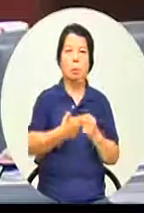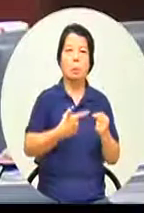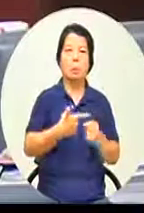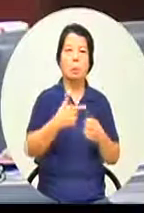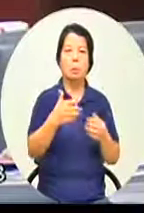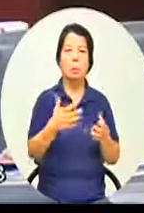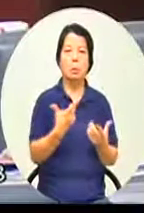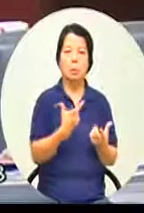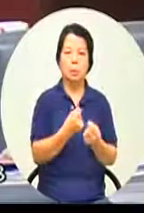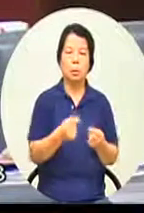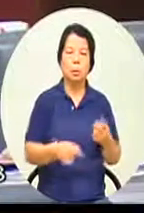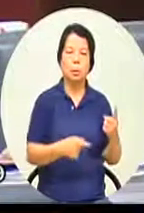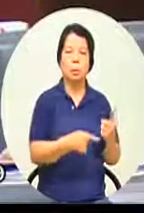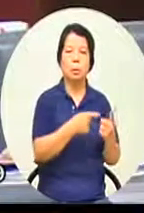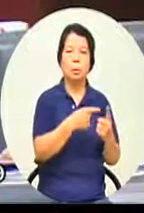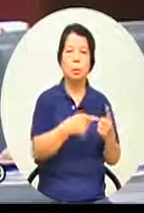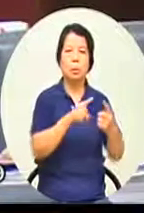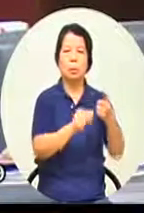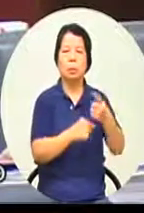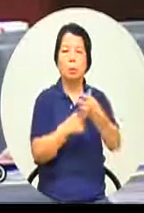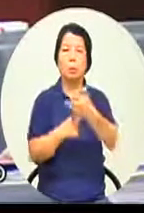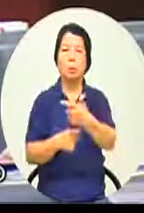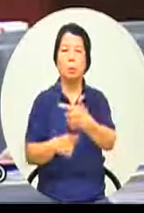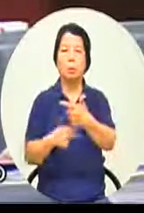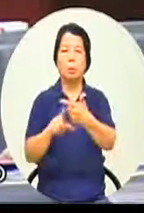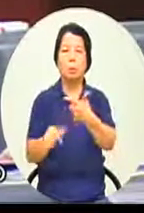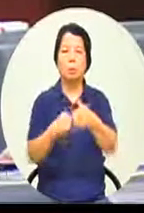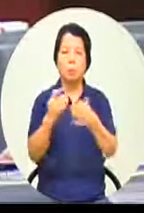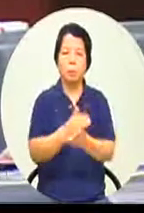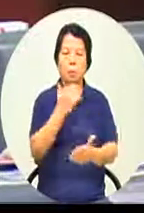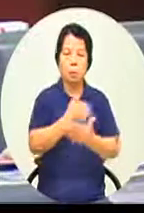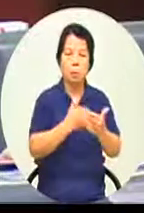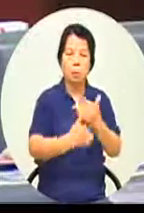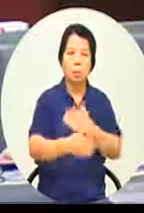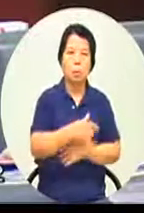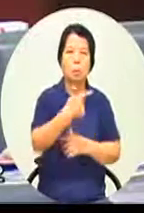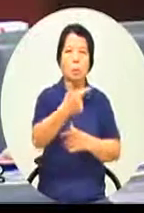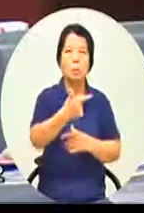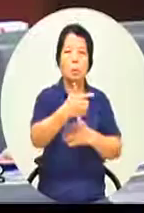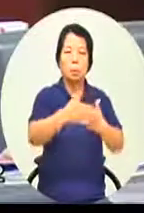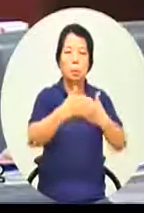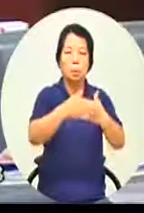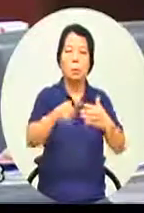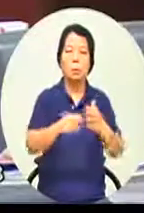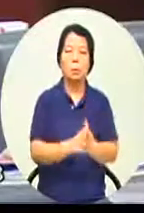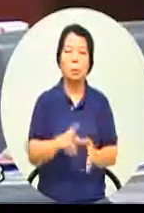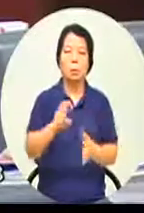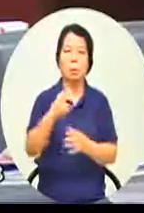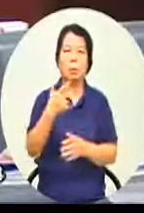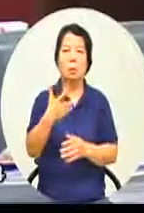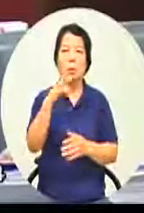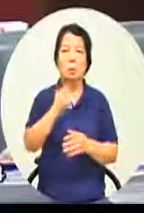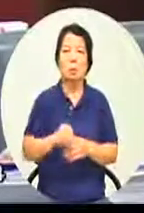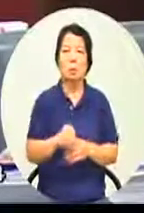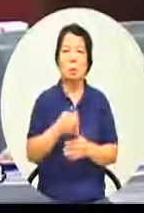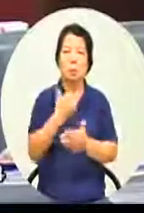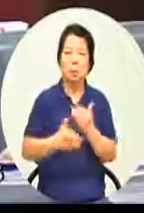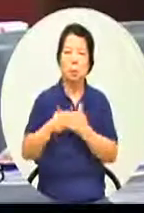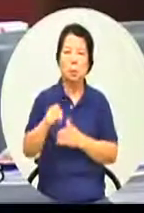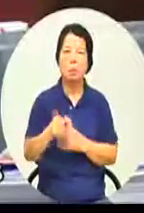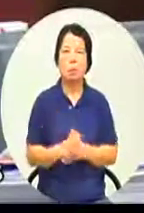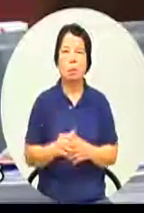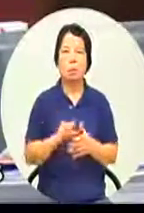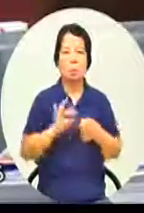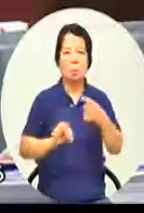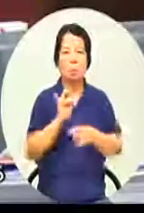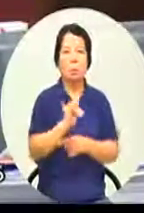同月1月到6月，我们扣除大陆之后，你们所列举的大概有27万多而已，这个比例